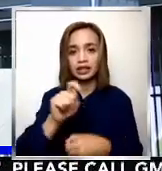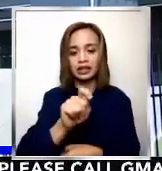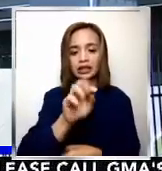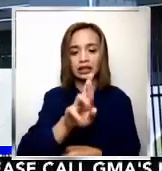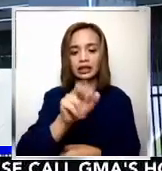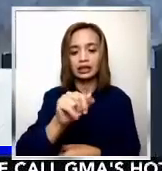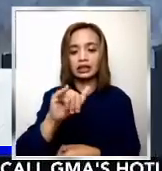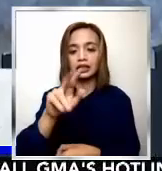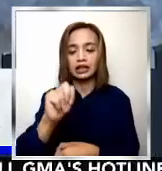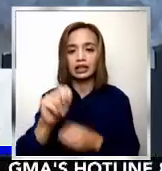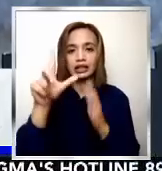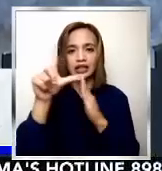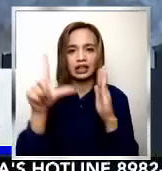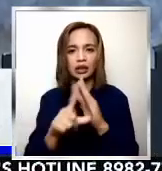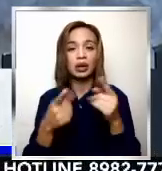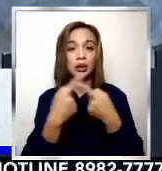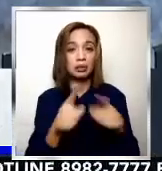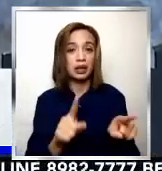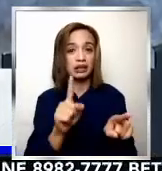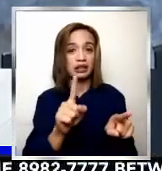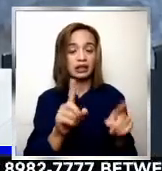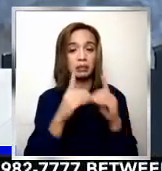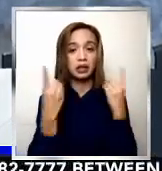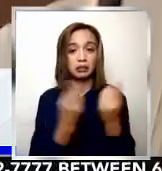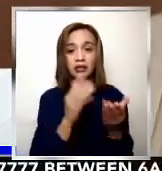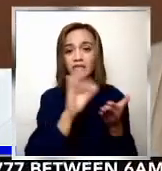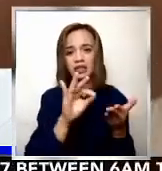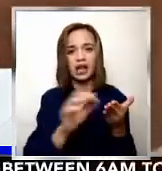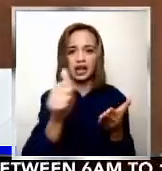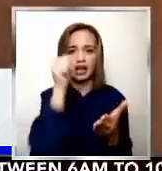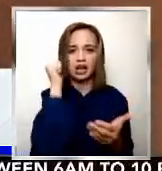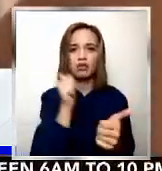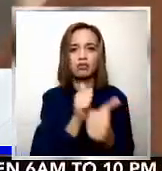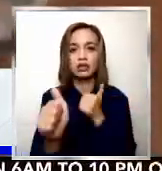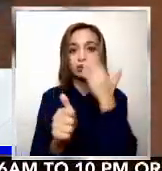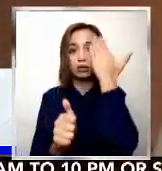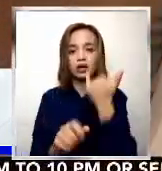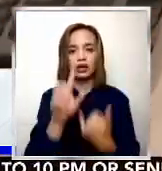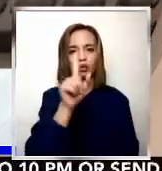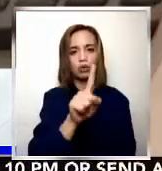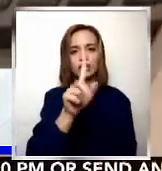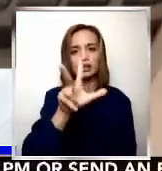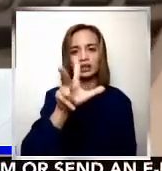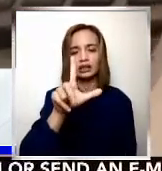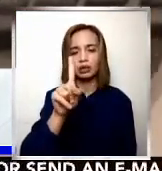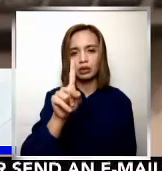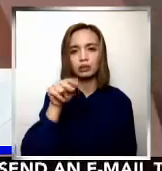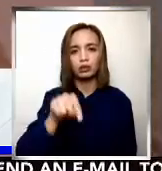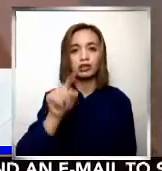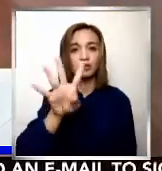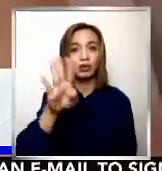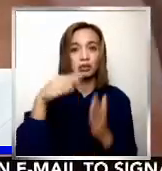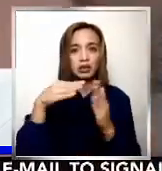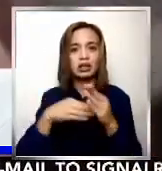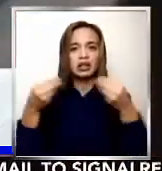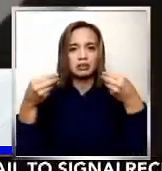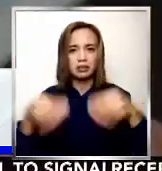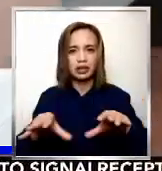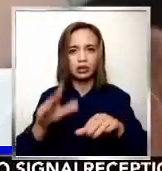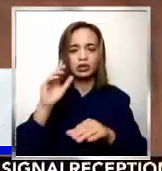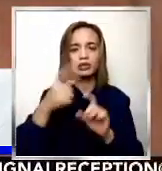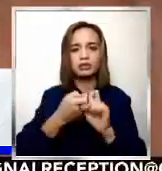Department of Finance dahil 131.4 billion pesos daw ang mawawala sa gobyerno na gagamitin